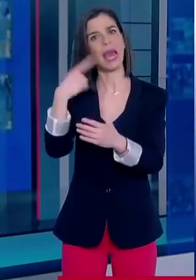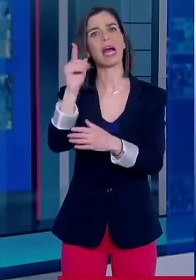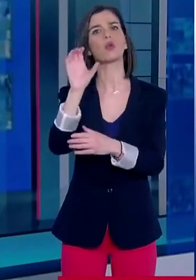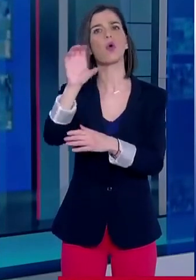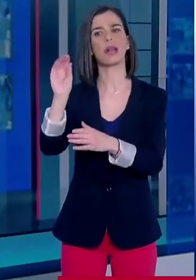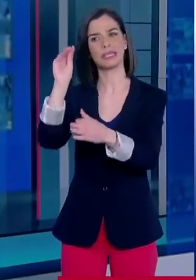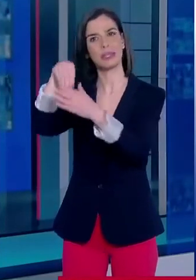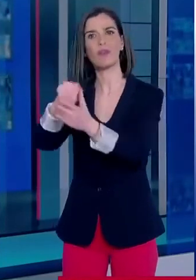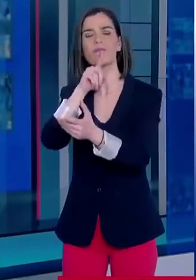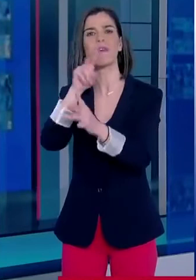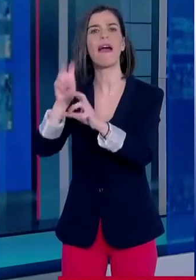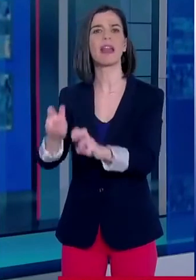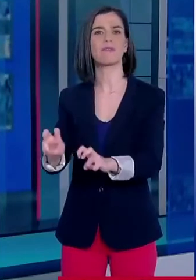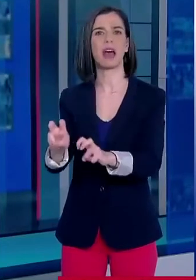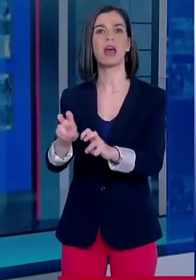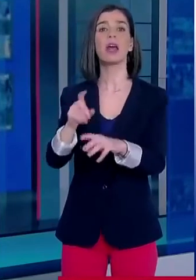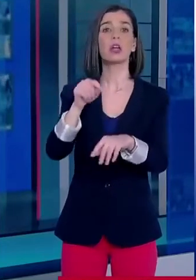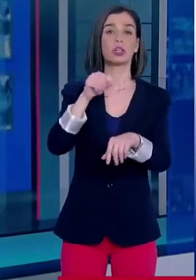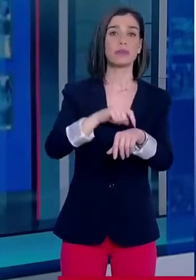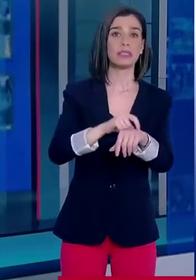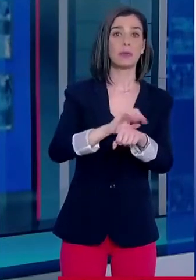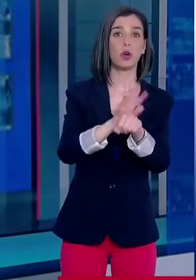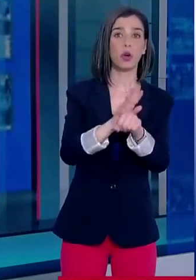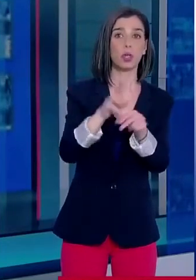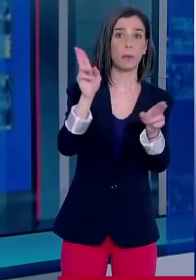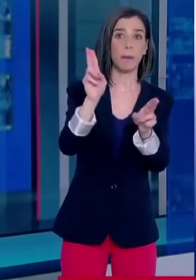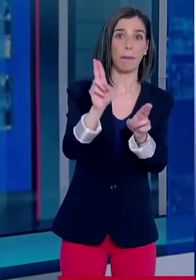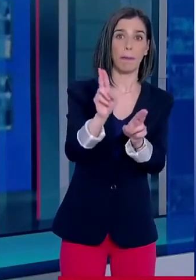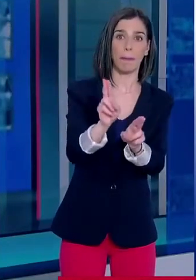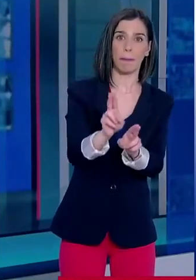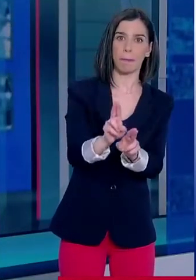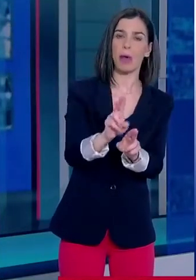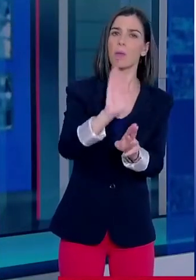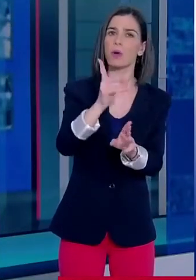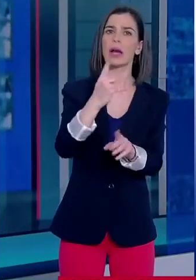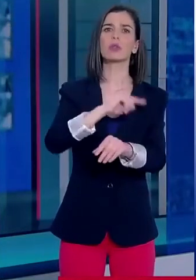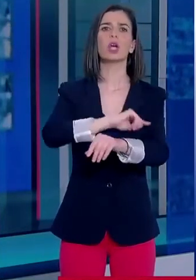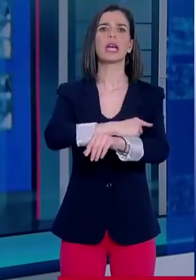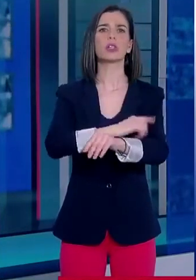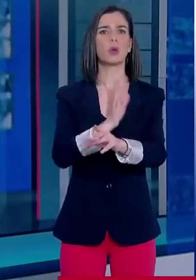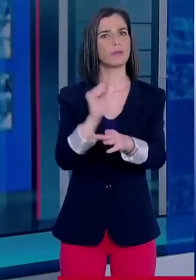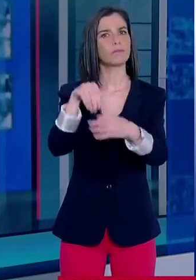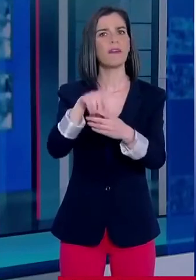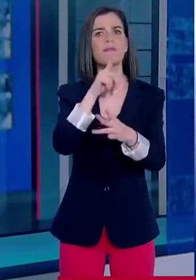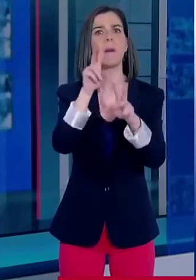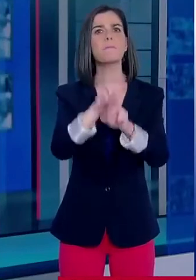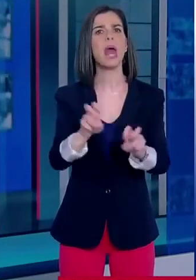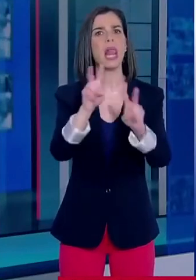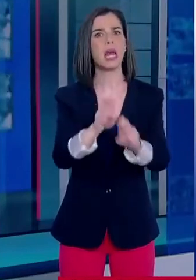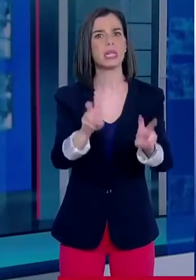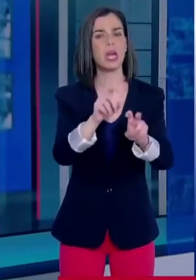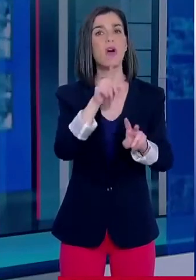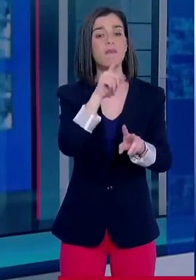και όσο ηρεμή η πορεία του ιού στη χώρα μας, μπορεί κάποιος γιατρός να επιλέξει να συμμετέχει σε αυτή τη μελέτη, γιατί αυτές οι μελέτες είναι